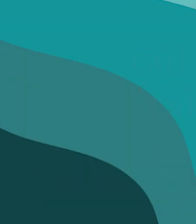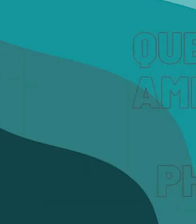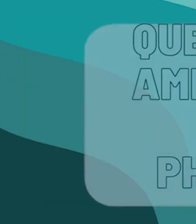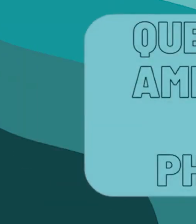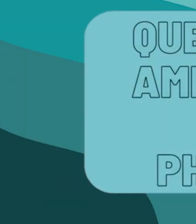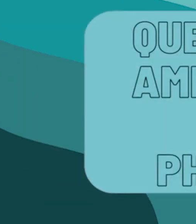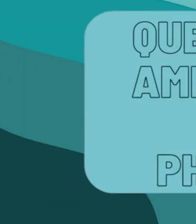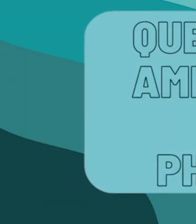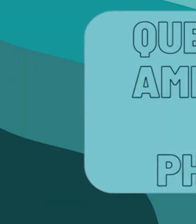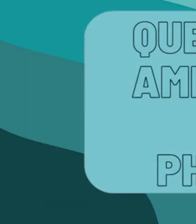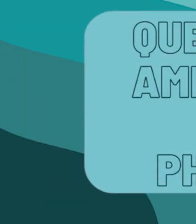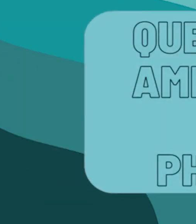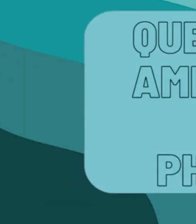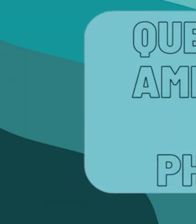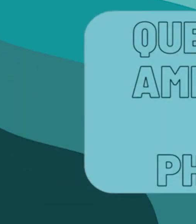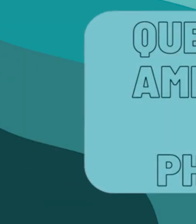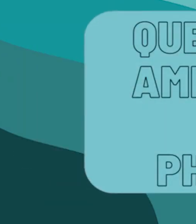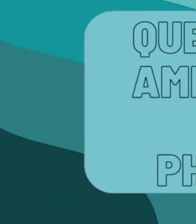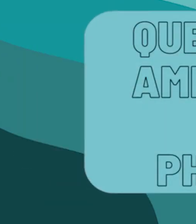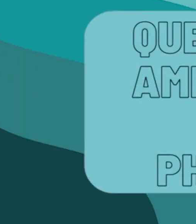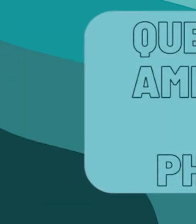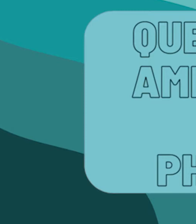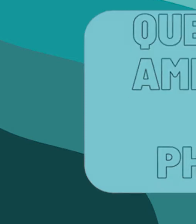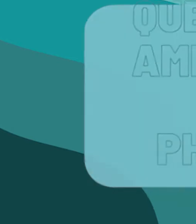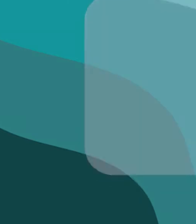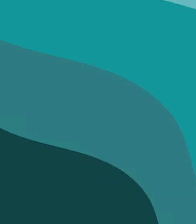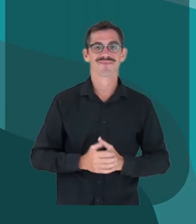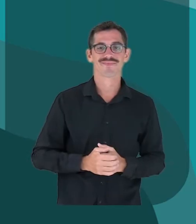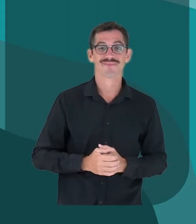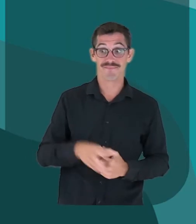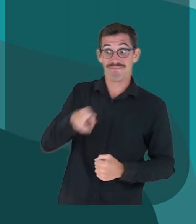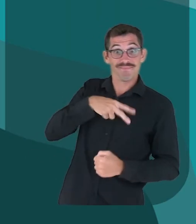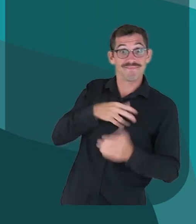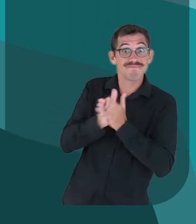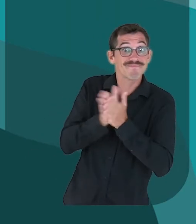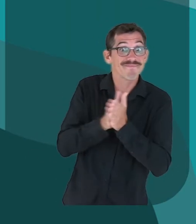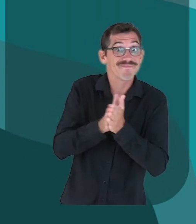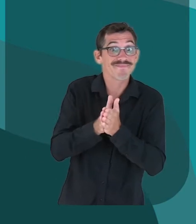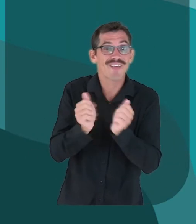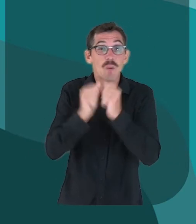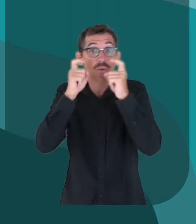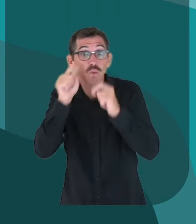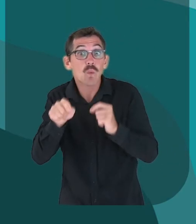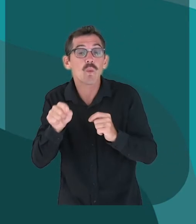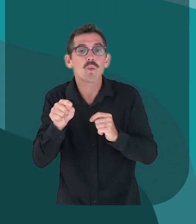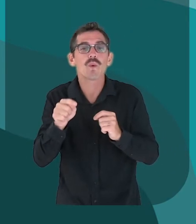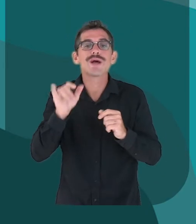intéressant. Mes ambitions avec la photo